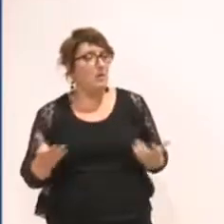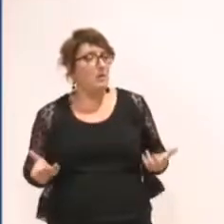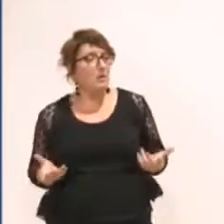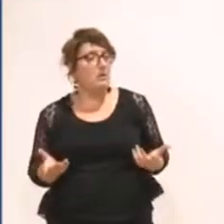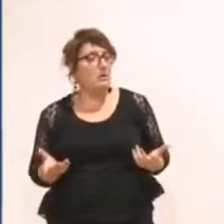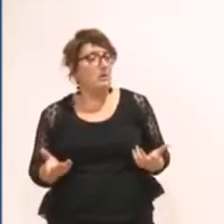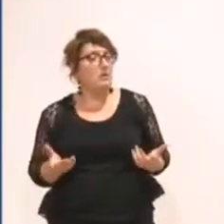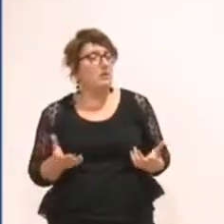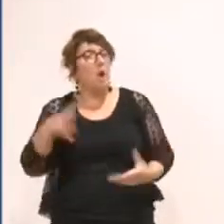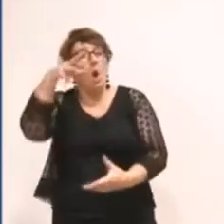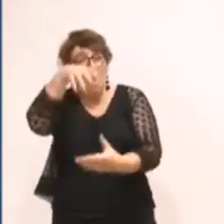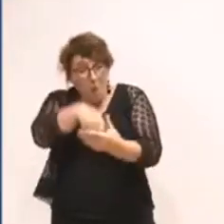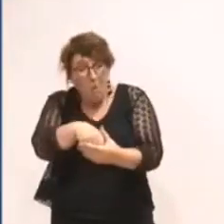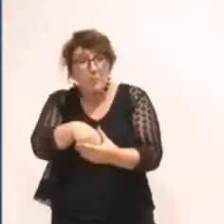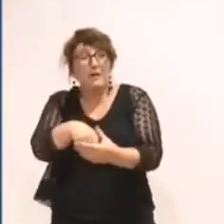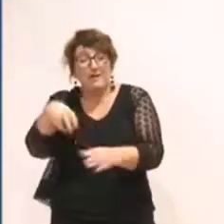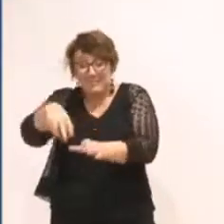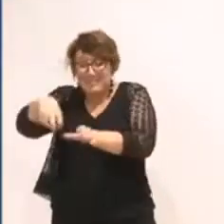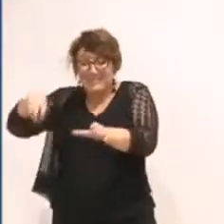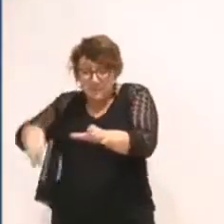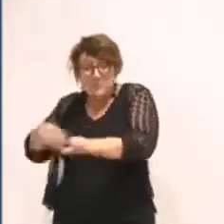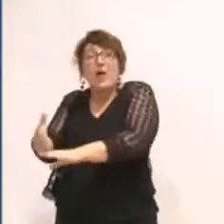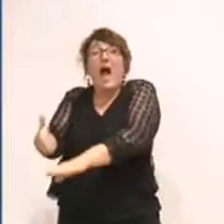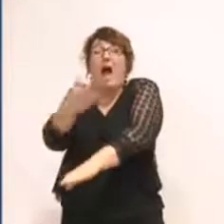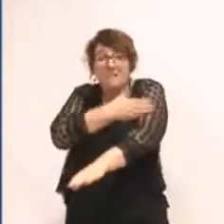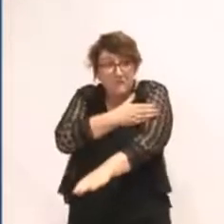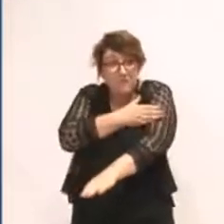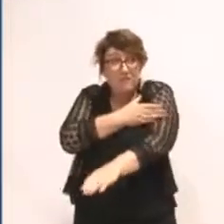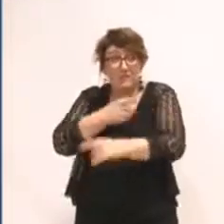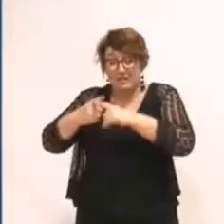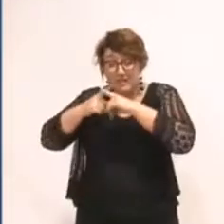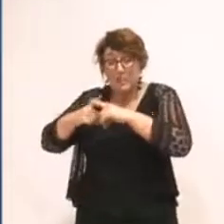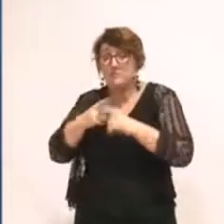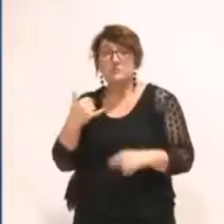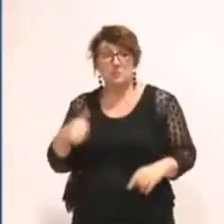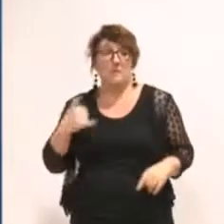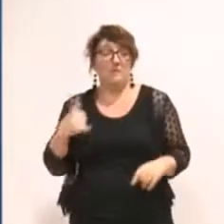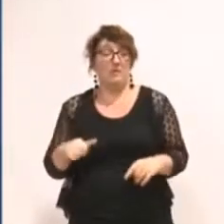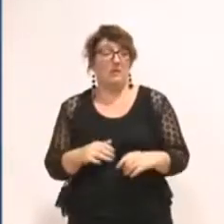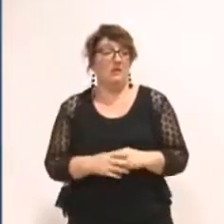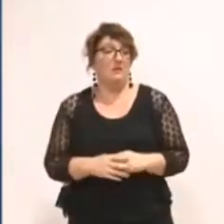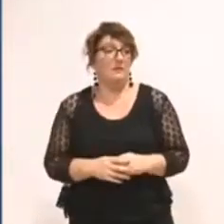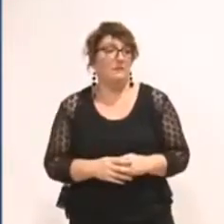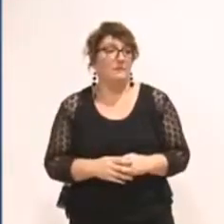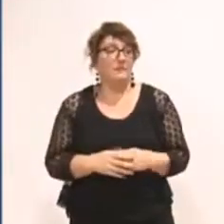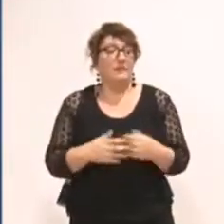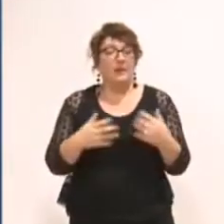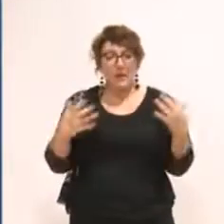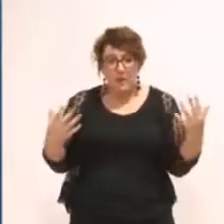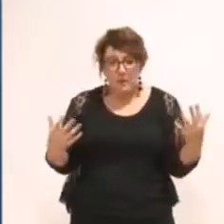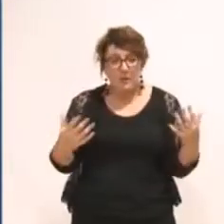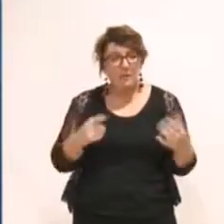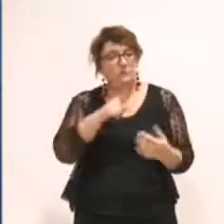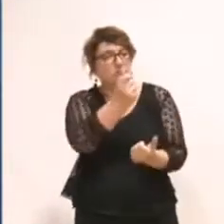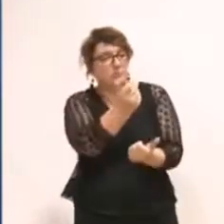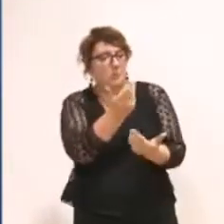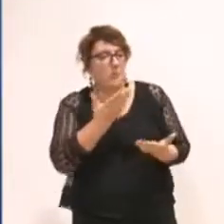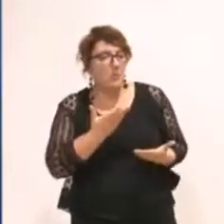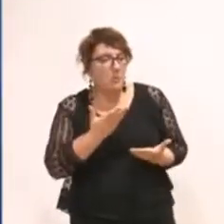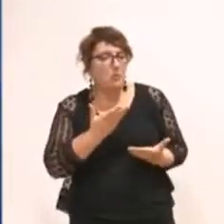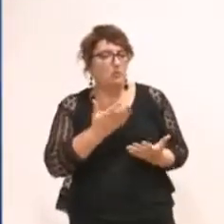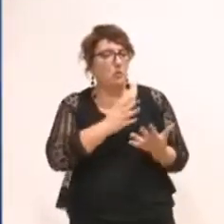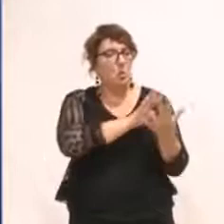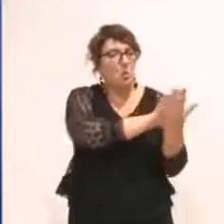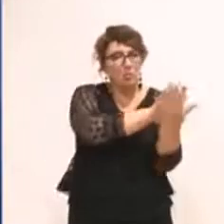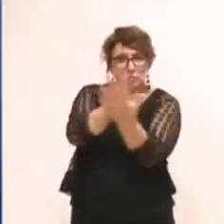démissionnaires. Parce que la négociation n'était pas terminée. Alors, vous nous proposez une